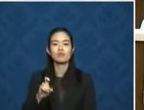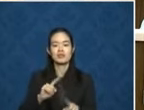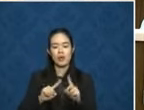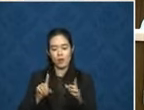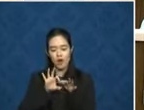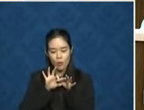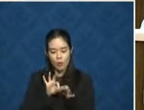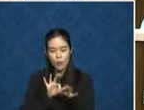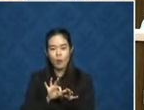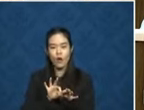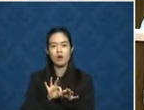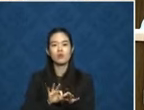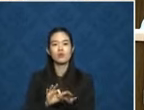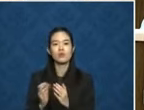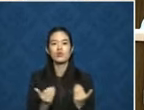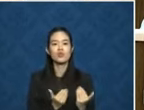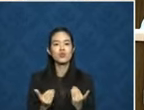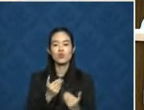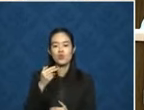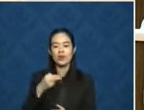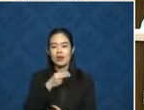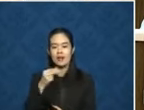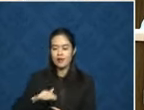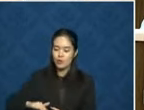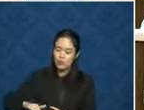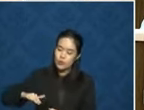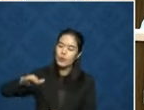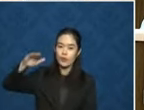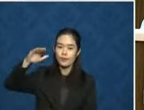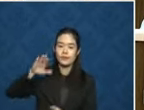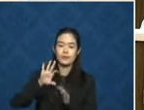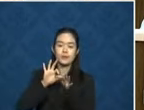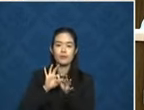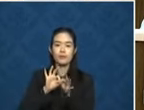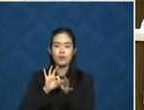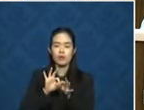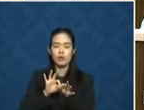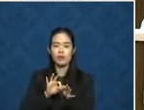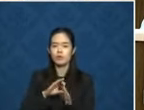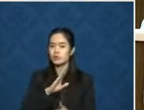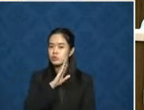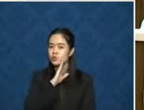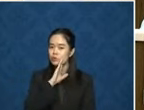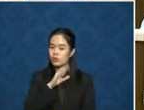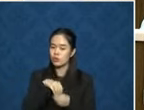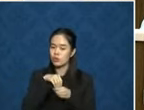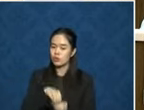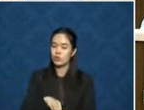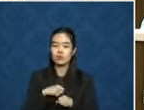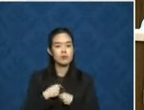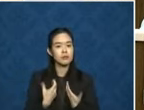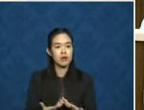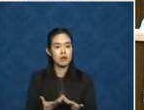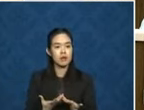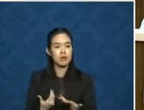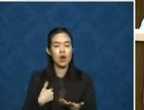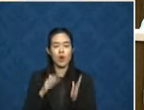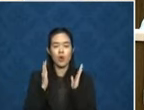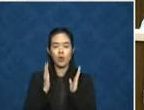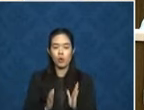ของเราครับว่าจะอยู่รอดในยุคโลกไร้พรมแดนต้องแข่งขันกับผู้คนมากมายมหาศ